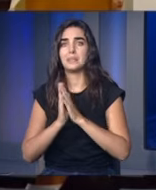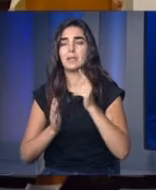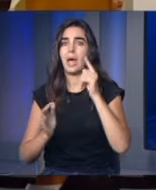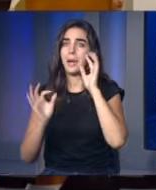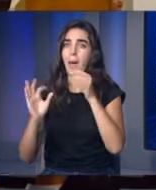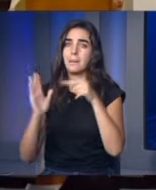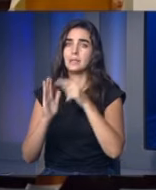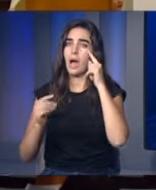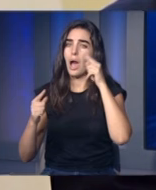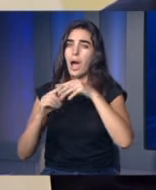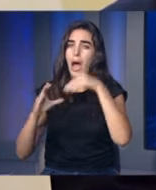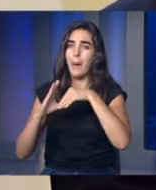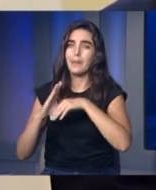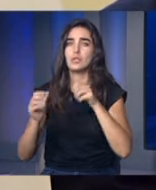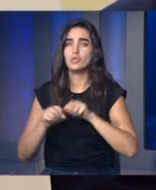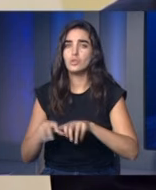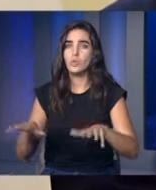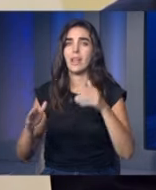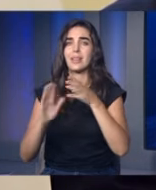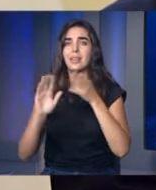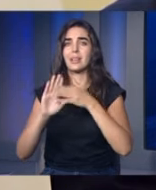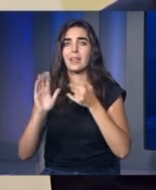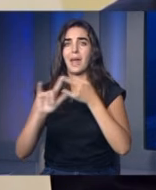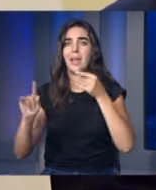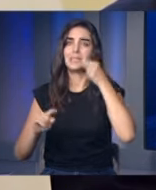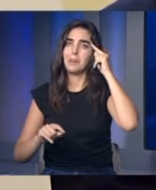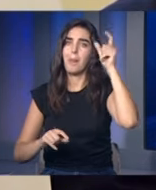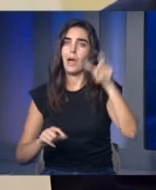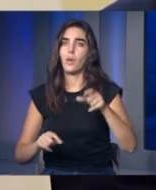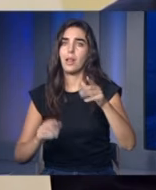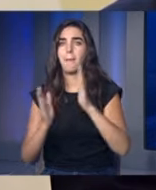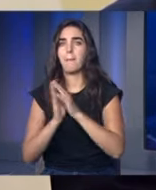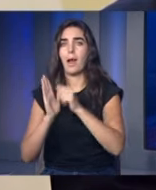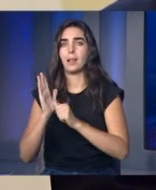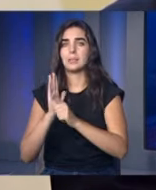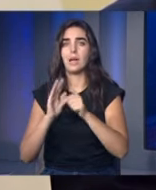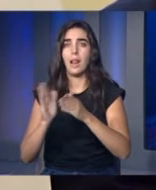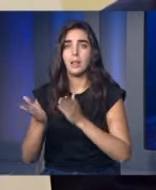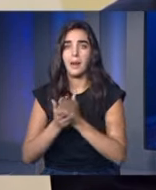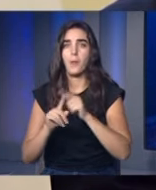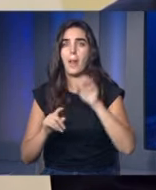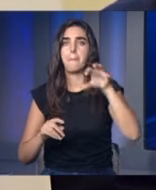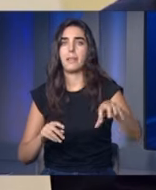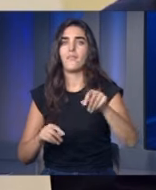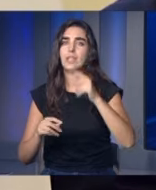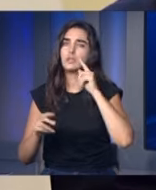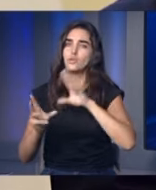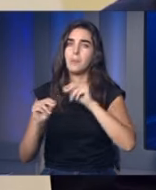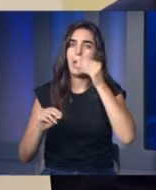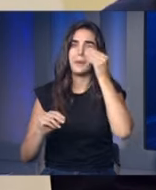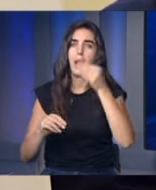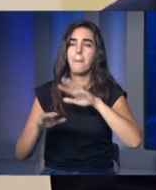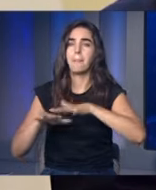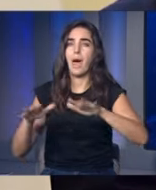الكنسي ورموزه وعمقه وجذوره التاريخية وتحديدا الأيقونات المقدسة. الغوص في متن هذا الكتاب